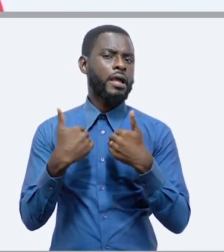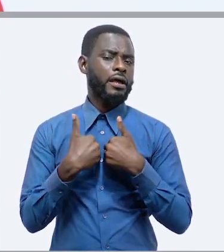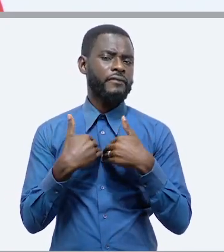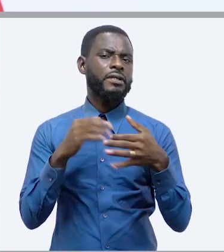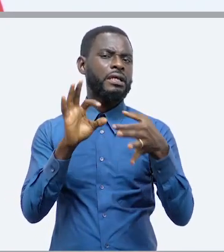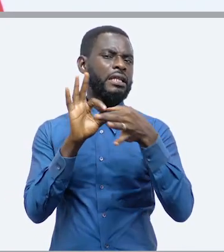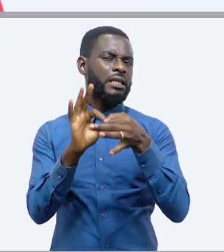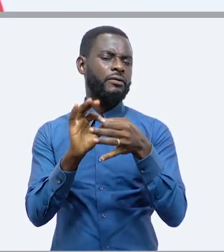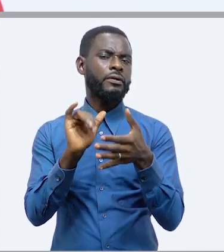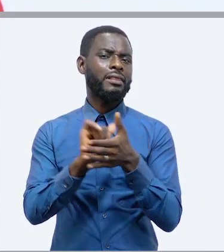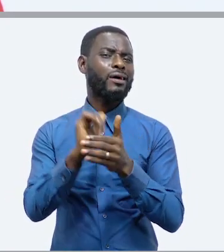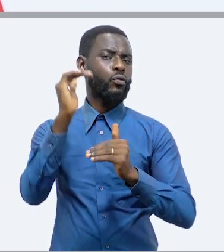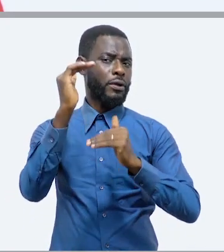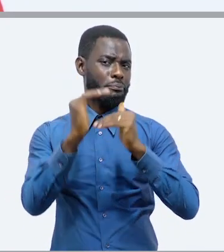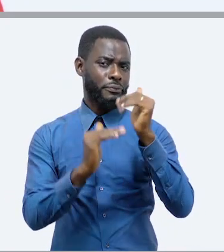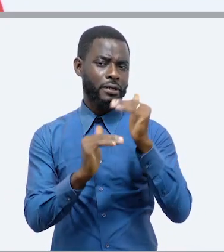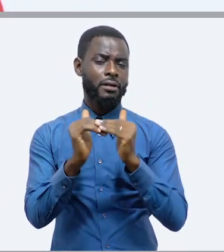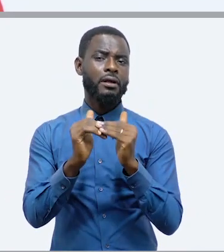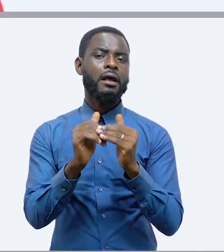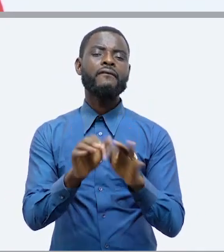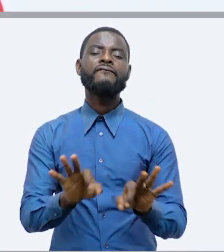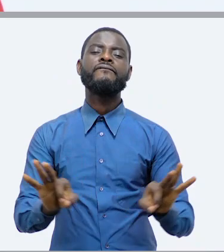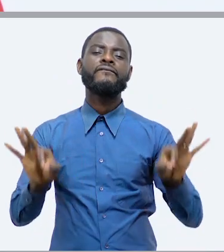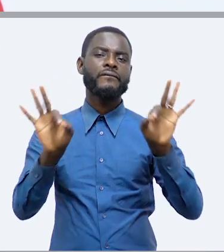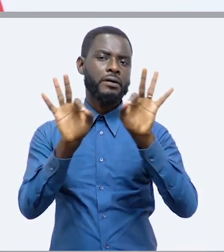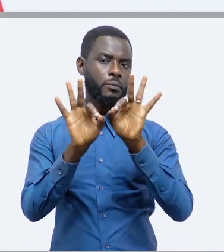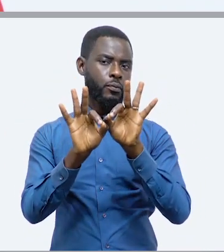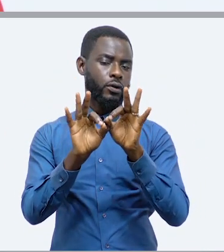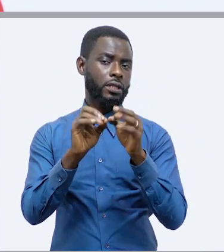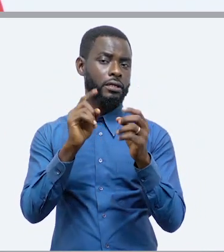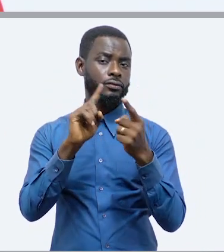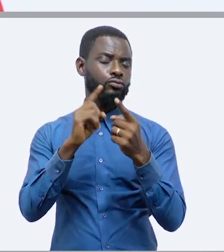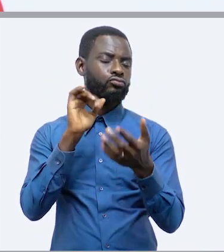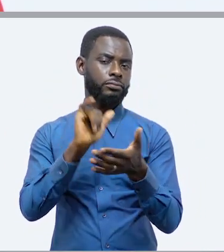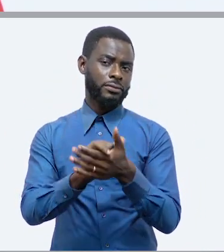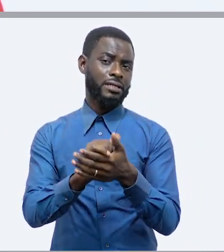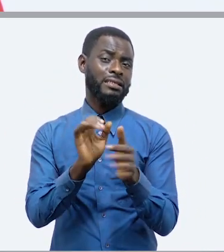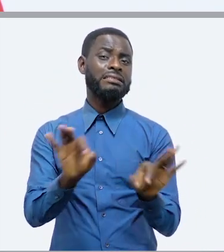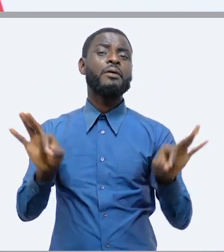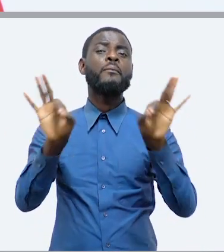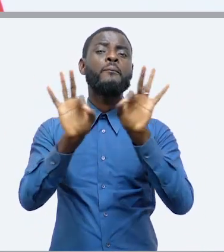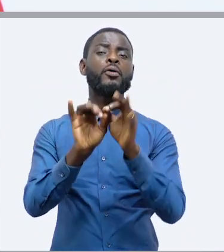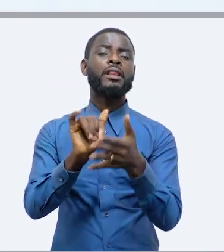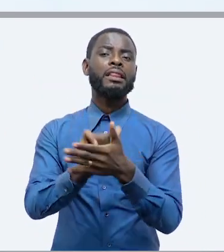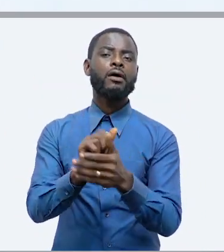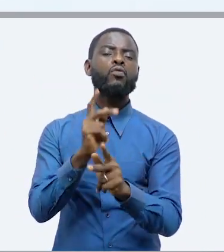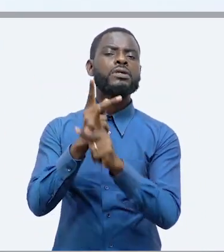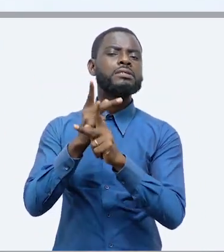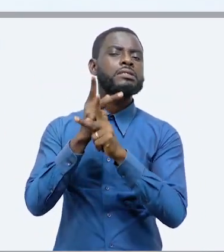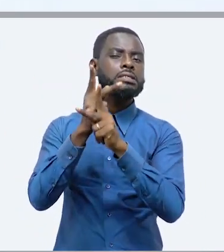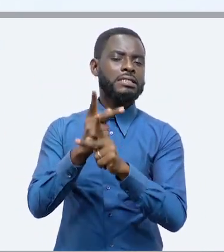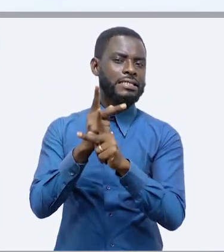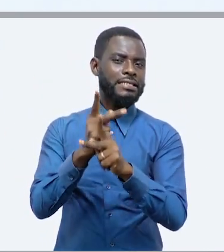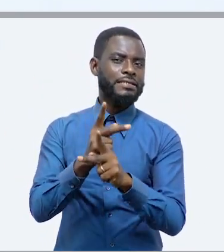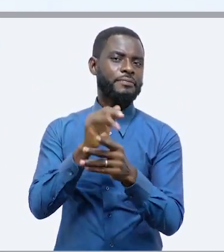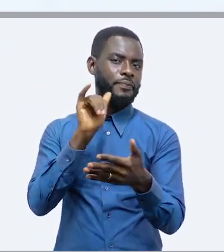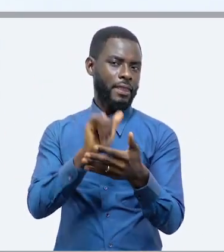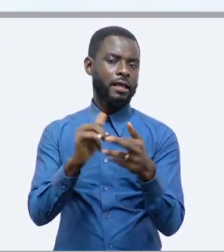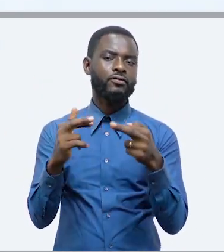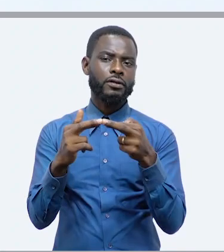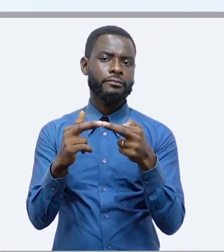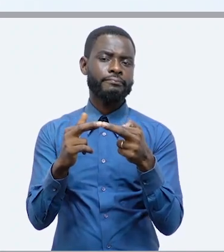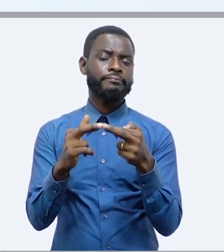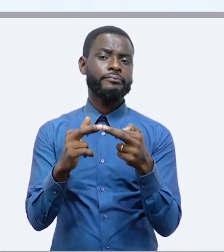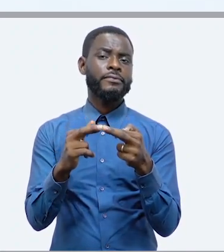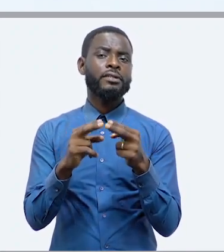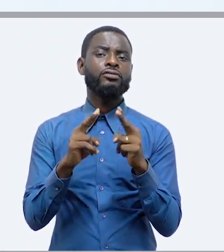ni waba atra. Jino kone sani wakwele jugbaan. Ne hiyan, ake waba akurale. Eje gbeyi enyo. Ni wanye